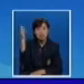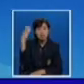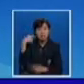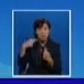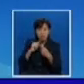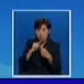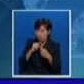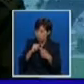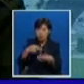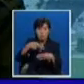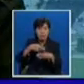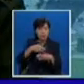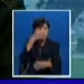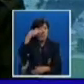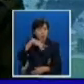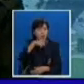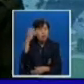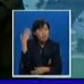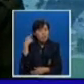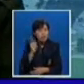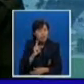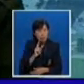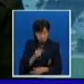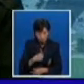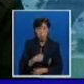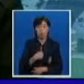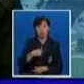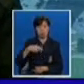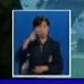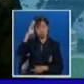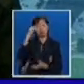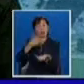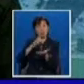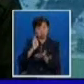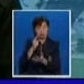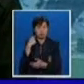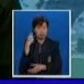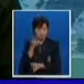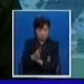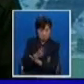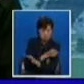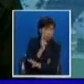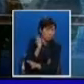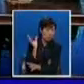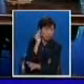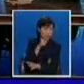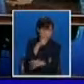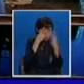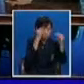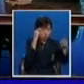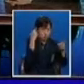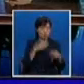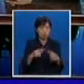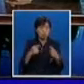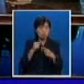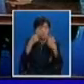ปตท.อ ยากจะเรียนว่าก่อนหน้าวันนั้นเนี่ยเราก็ได้รับข่าวอันนี้เรื่องความเป็นจริงนะครับแล้วท่านนายกก็ได้ทราบแล้วท่านร